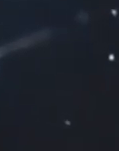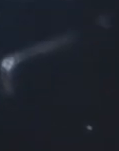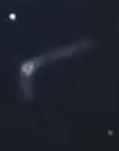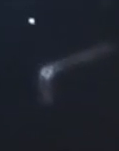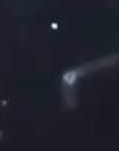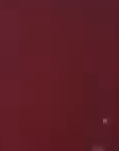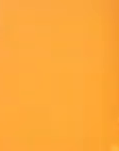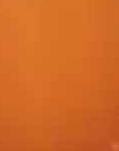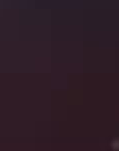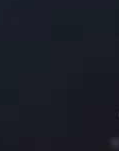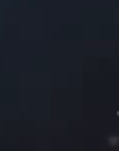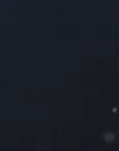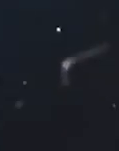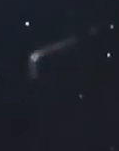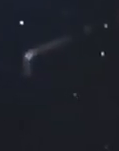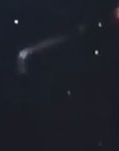Halo